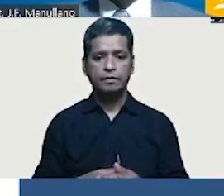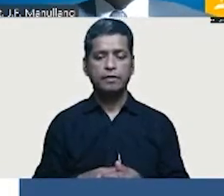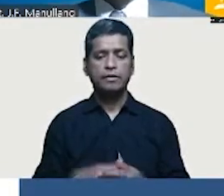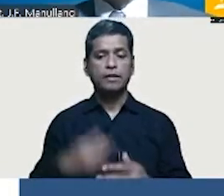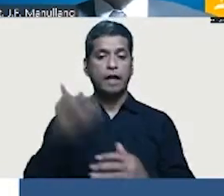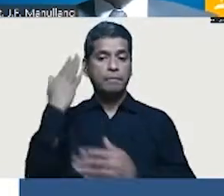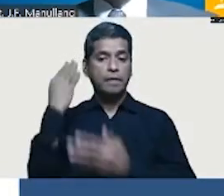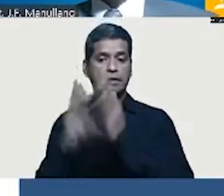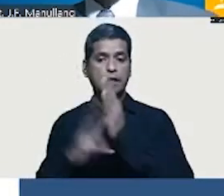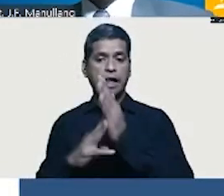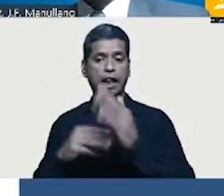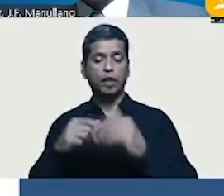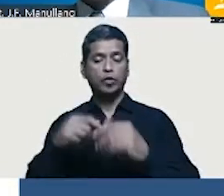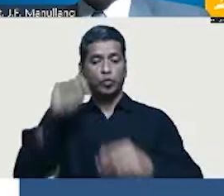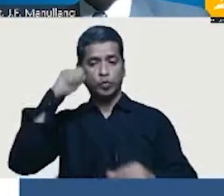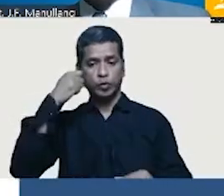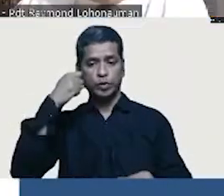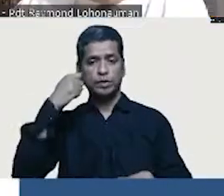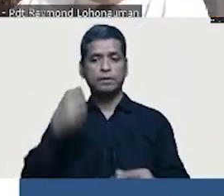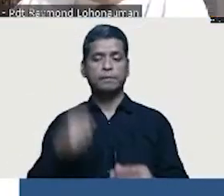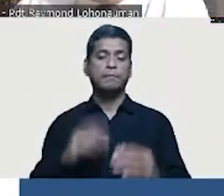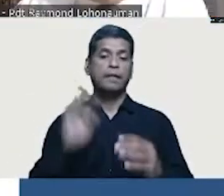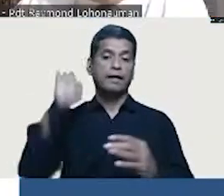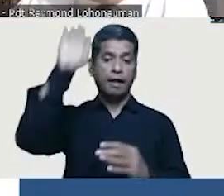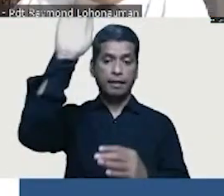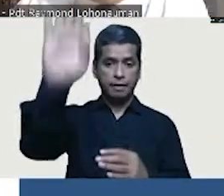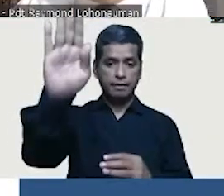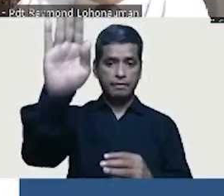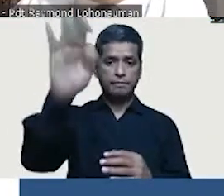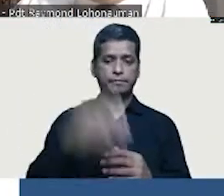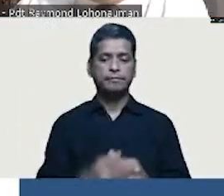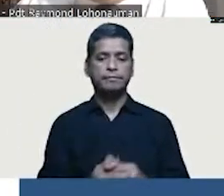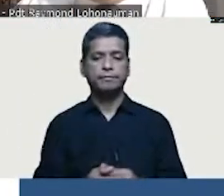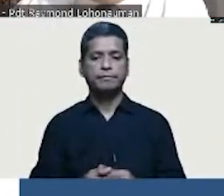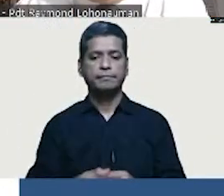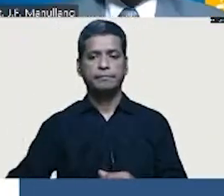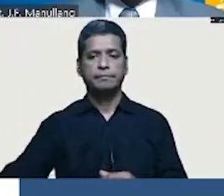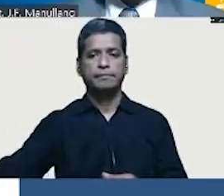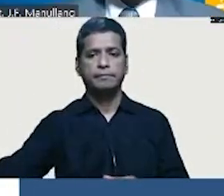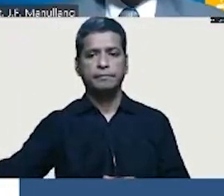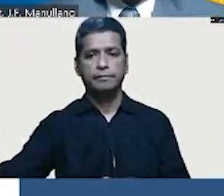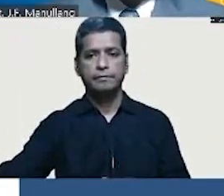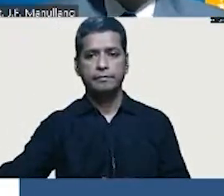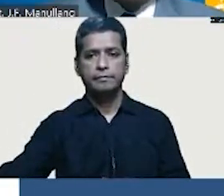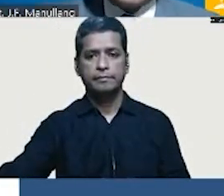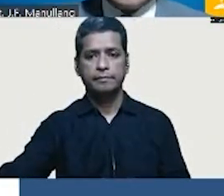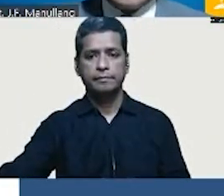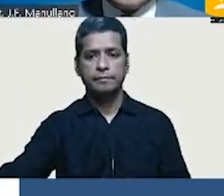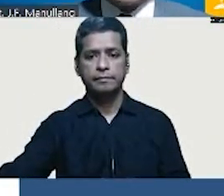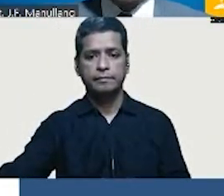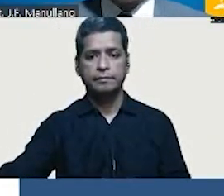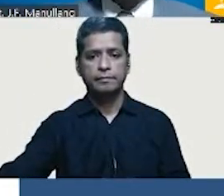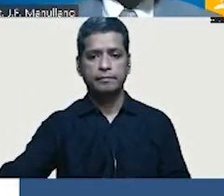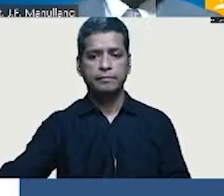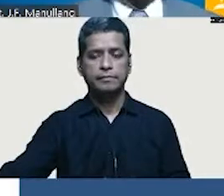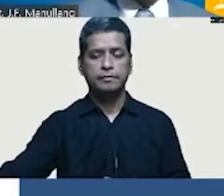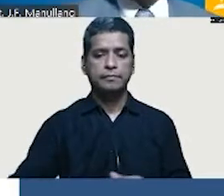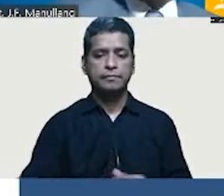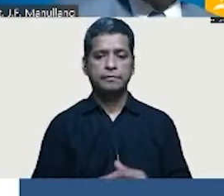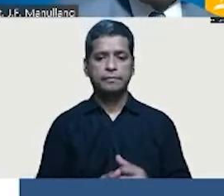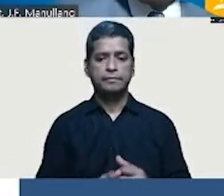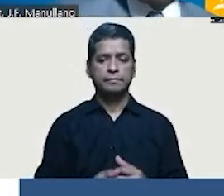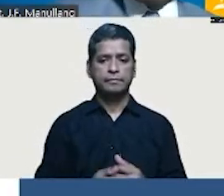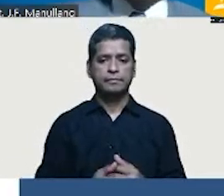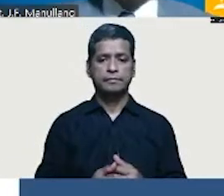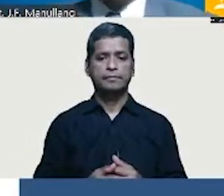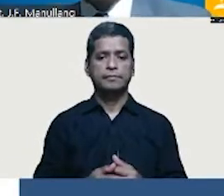masa kini masa mendatang tapi kalau Tuhan dari yang sekarang dari Present Tense baru ke